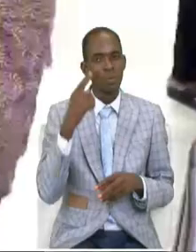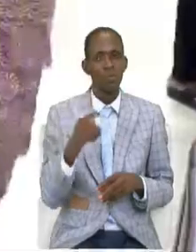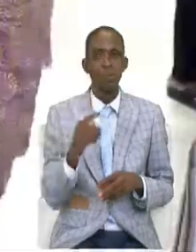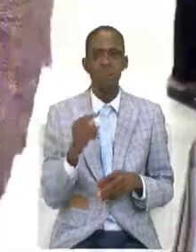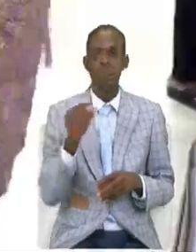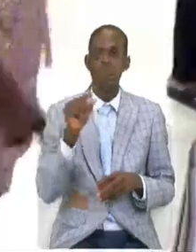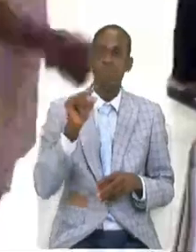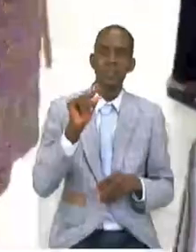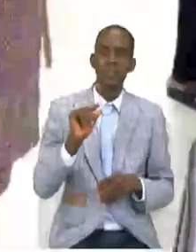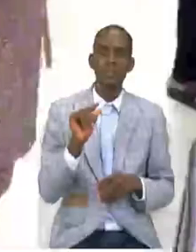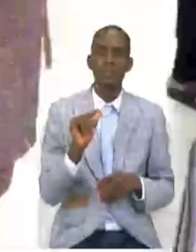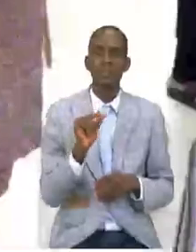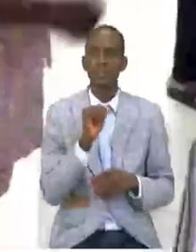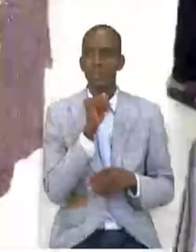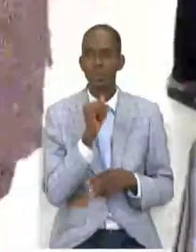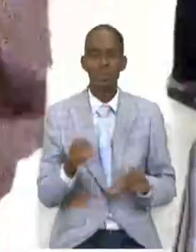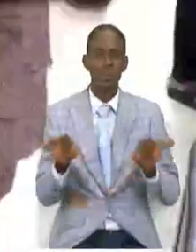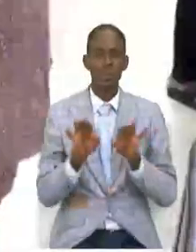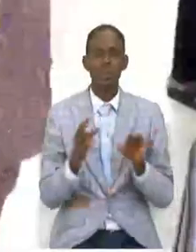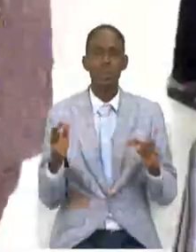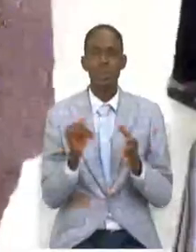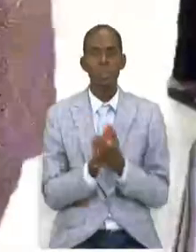Pour de moindres choses.